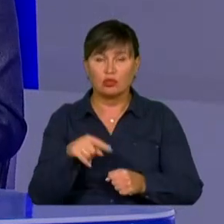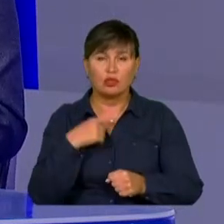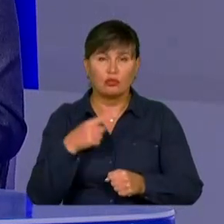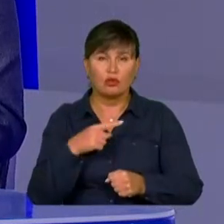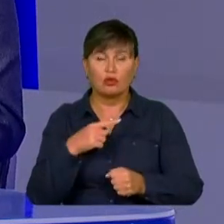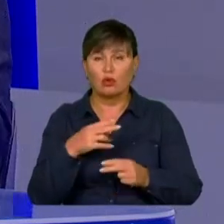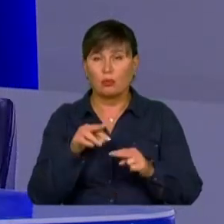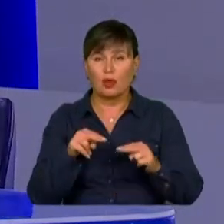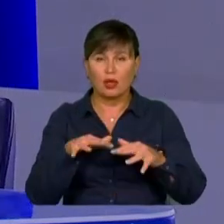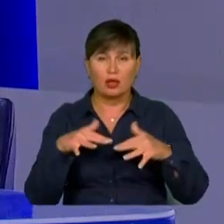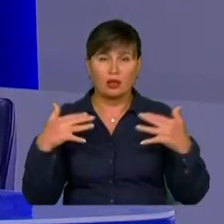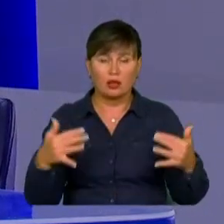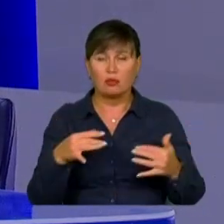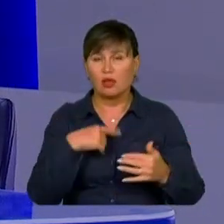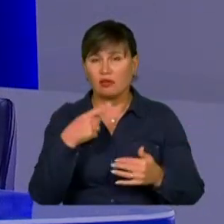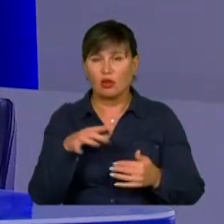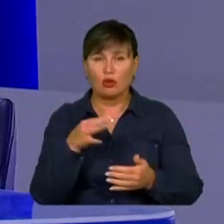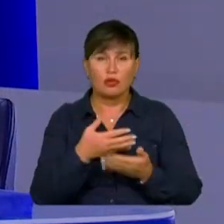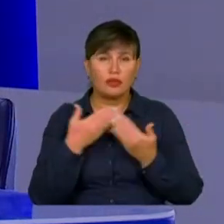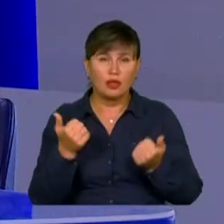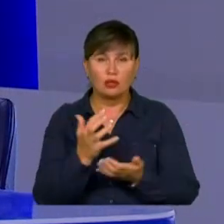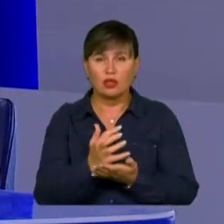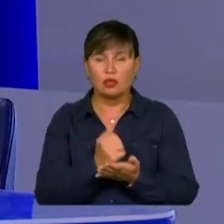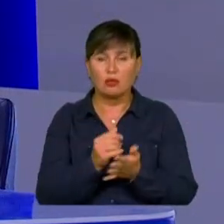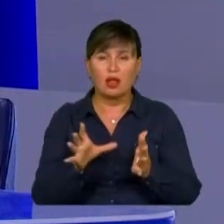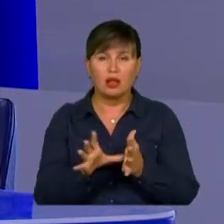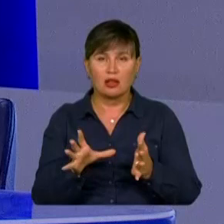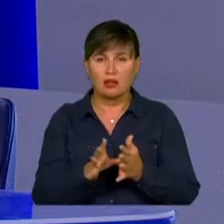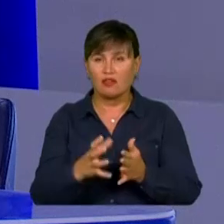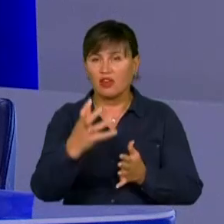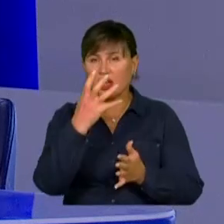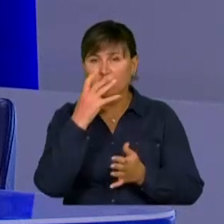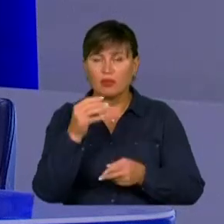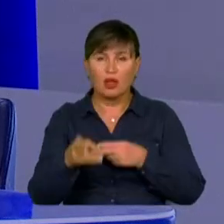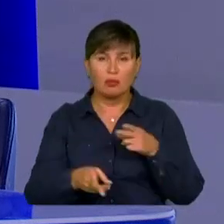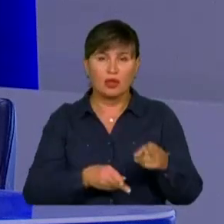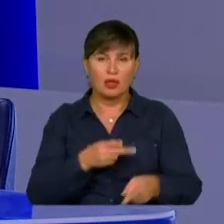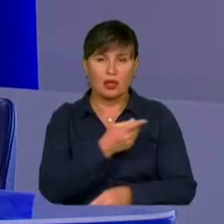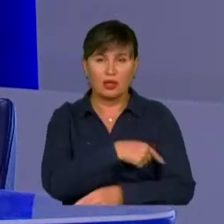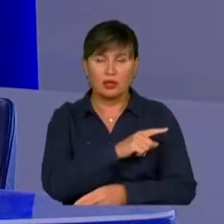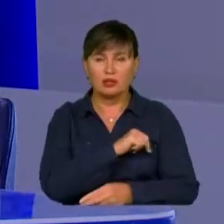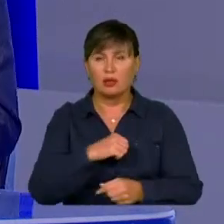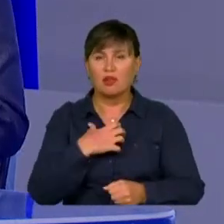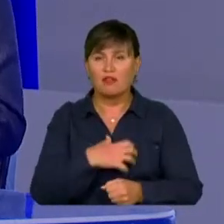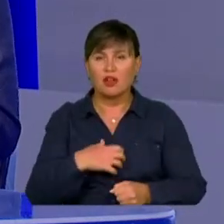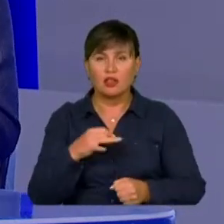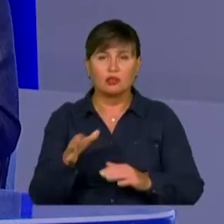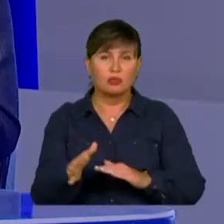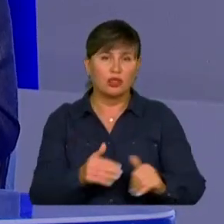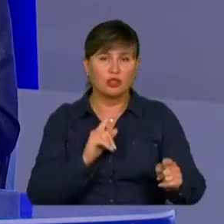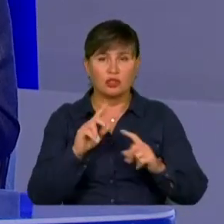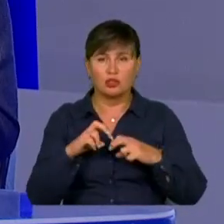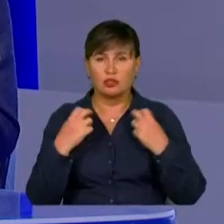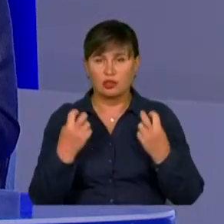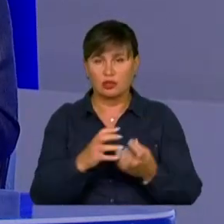палате парламента зашла и об отсутствии резервного электроснабжения в реанимациях и операционных. Самое важное из прошедшего заседания